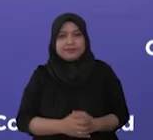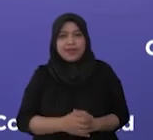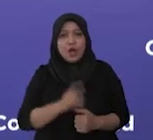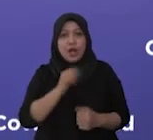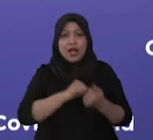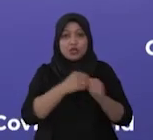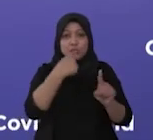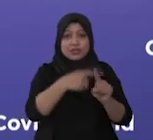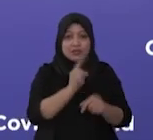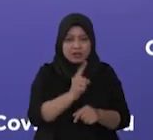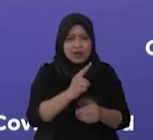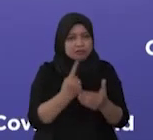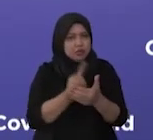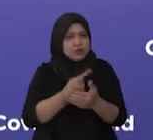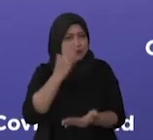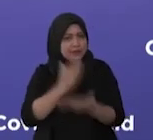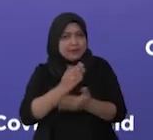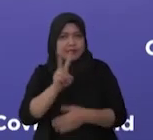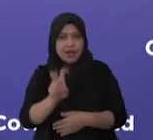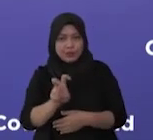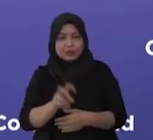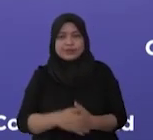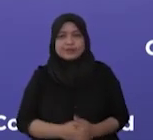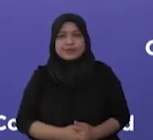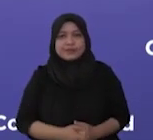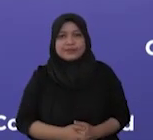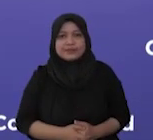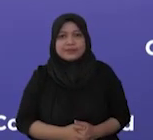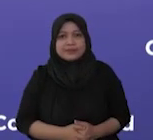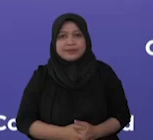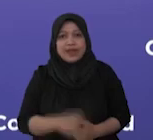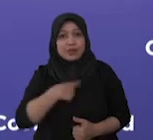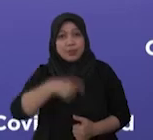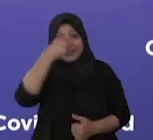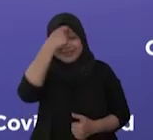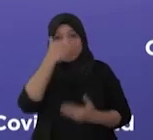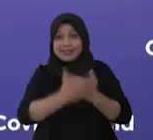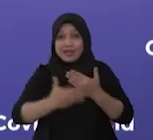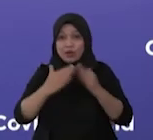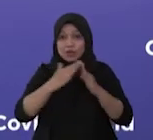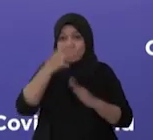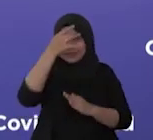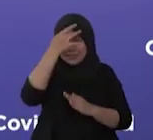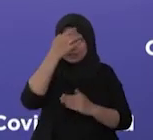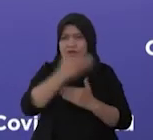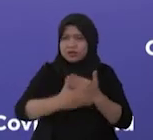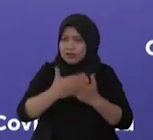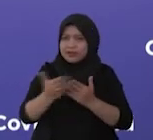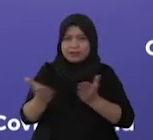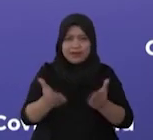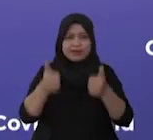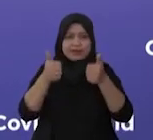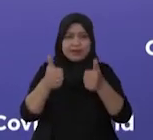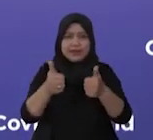yang kita dapatkan dan juga penatalaksanaan pasien yang berada di rumah sakit dengan treatment yang terbaik Hai